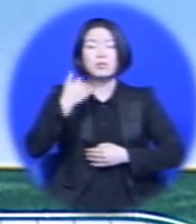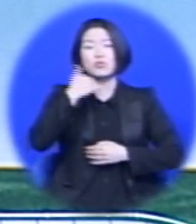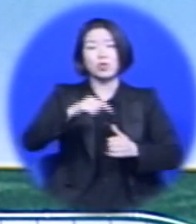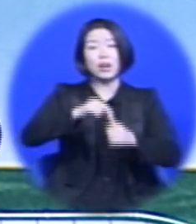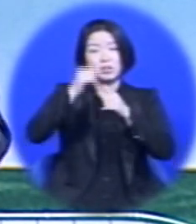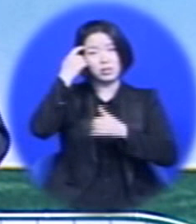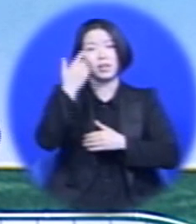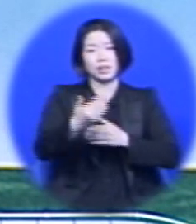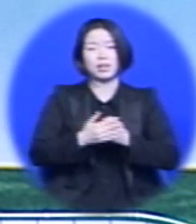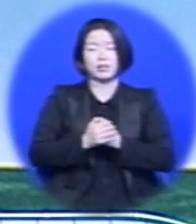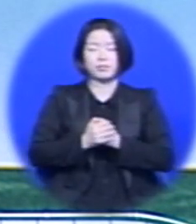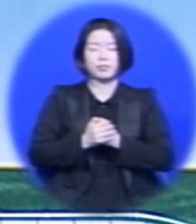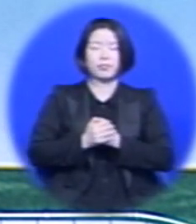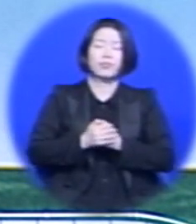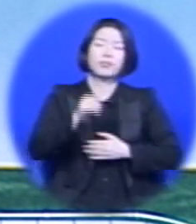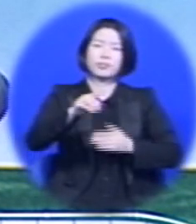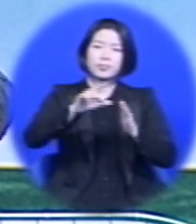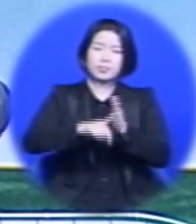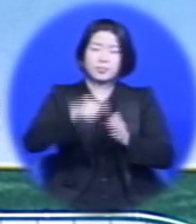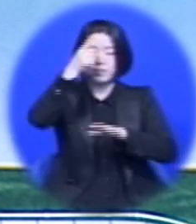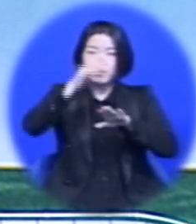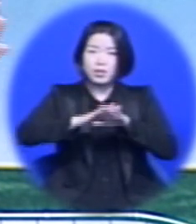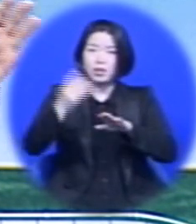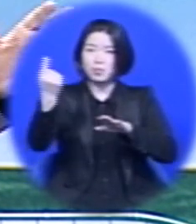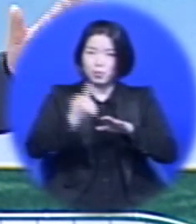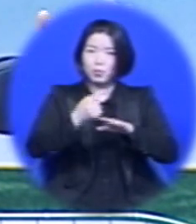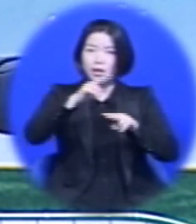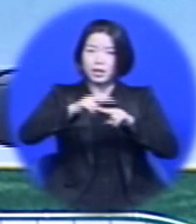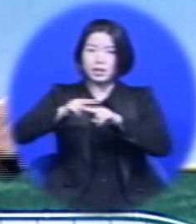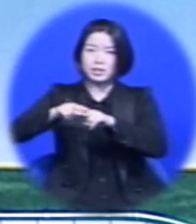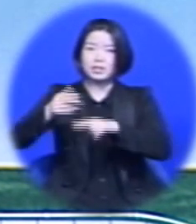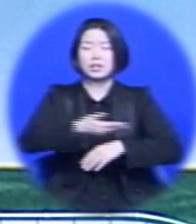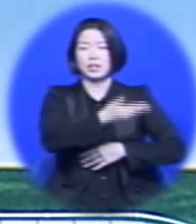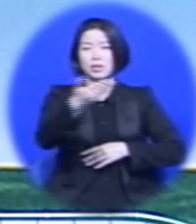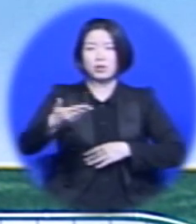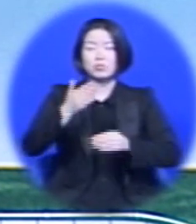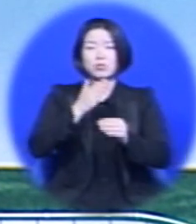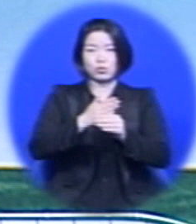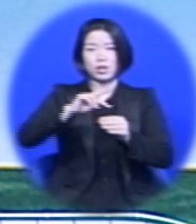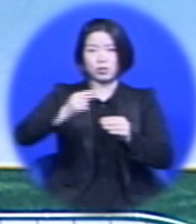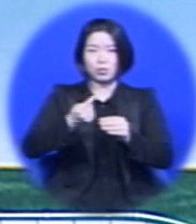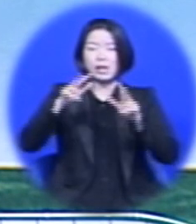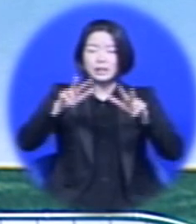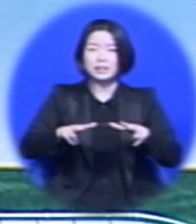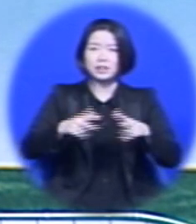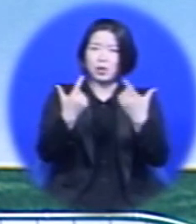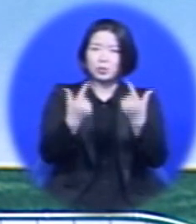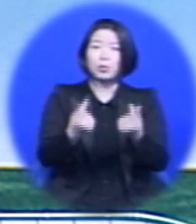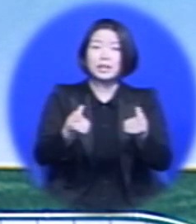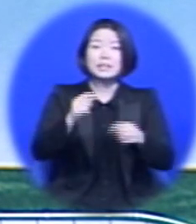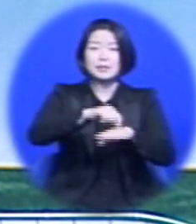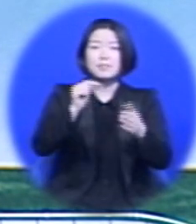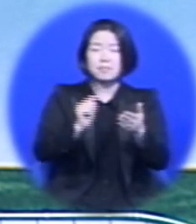건져내랴이 시간이 예배를 드리러 오늘 와 앉아 계신 여러분들 중에도 지금 똑같은이